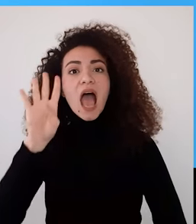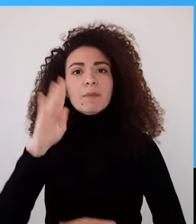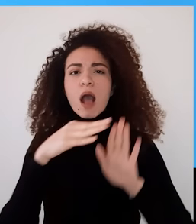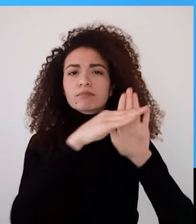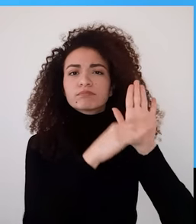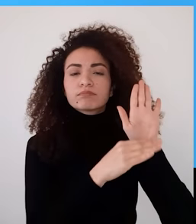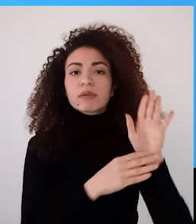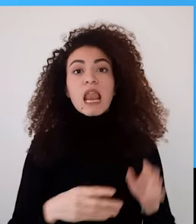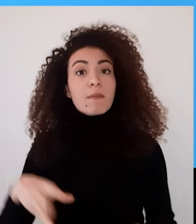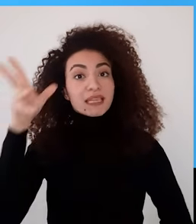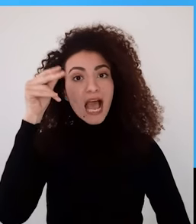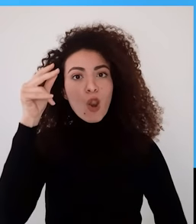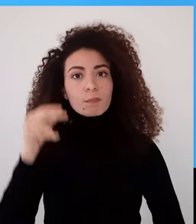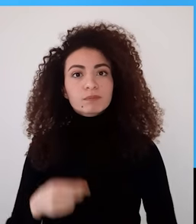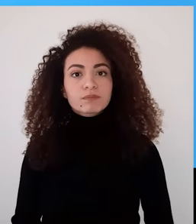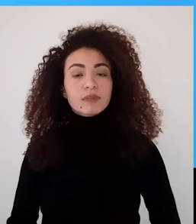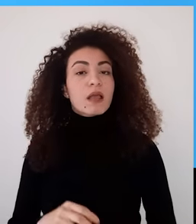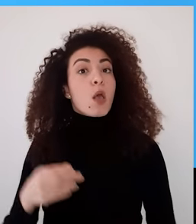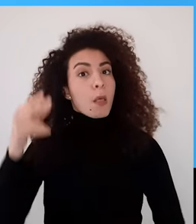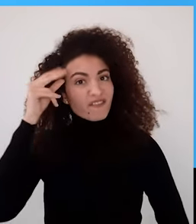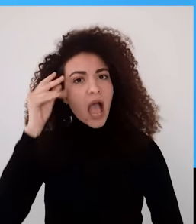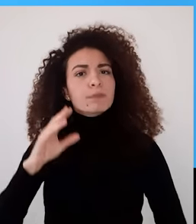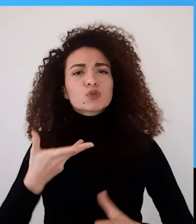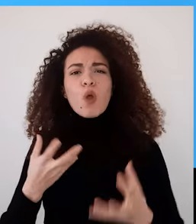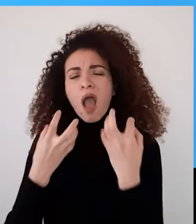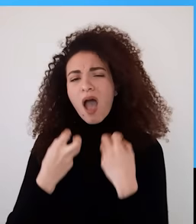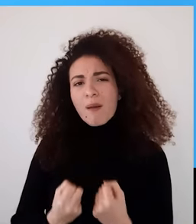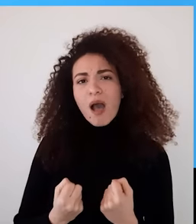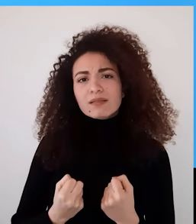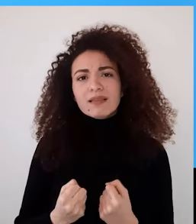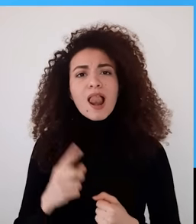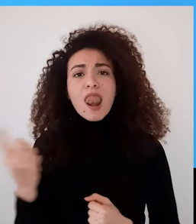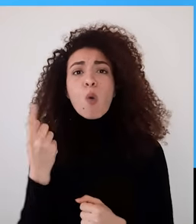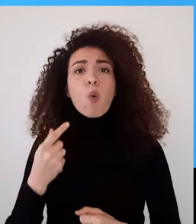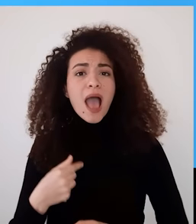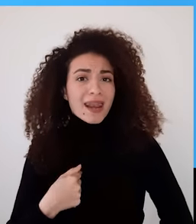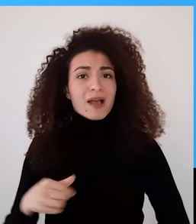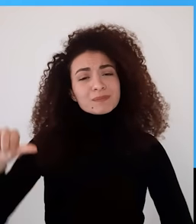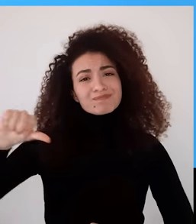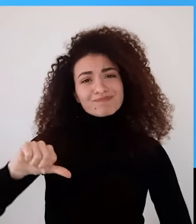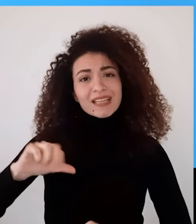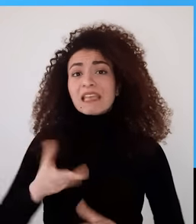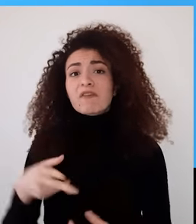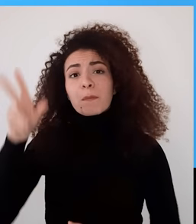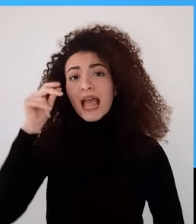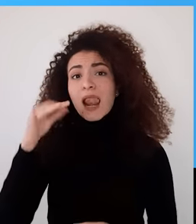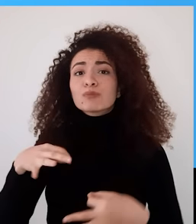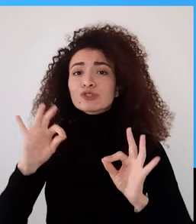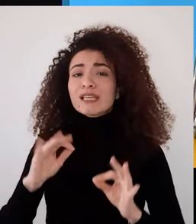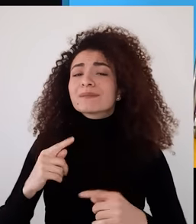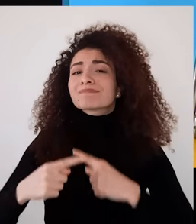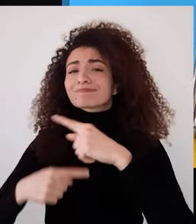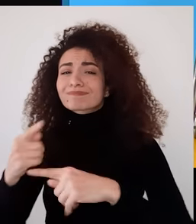4 للتعلم، واللي بتساعدنا على فهم وتقبل شعور الأحباط المرافق بأغلب الأحيان لمسيرة التعلم أي كفاءة